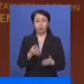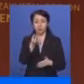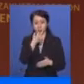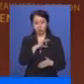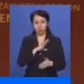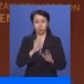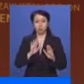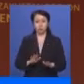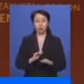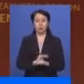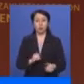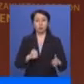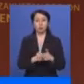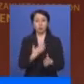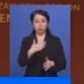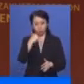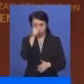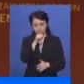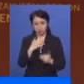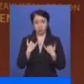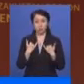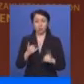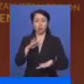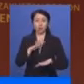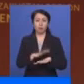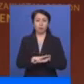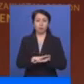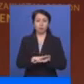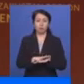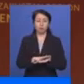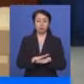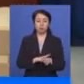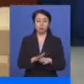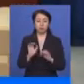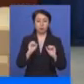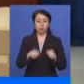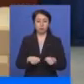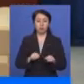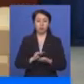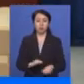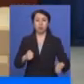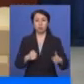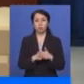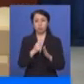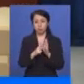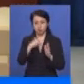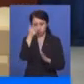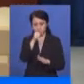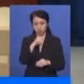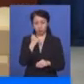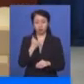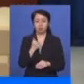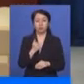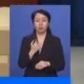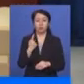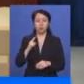только доступны детям до 5 лет, то сейчас фонд медстрахования реализовал эту возможность детям до 18 лет. И, например,